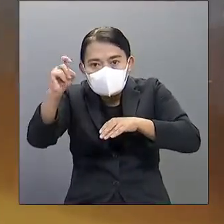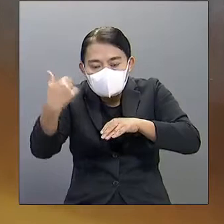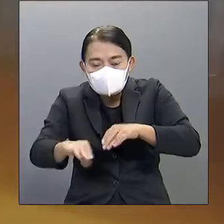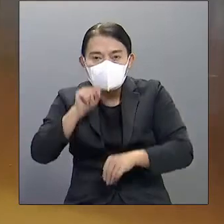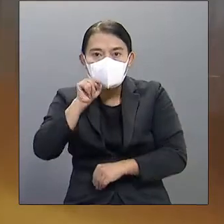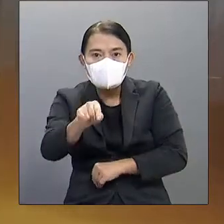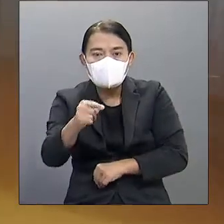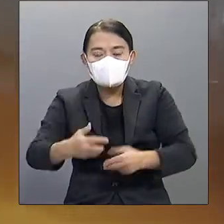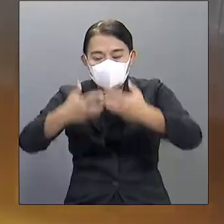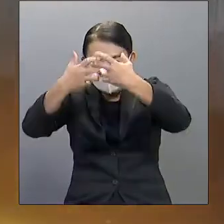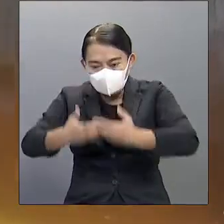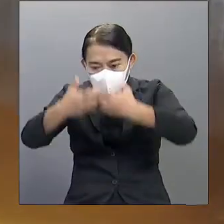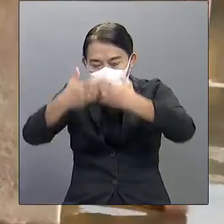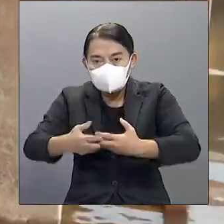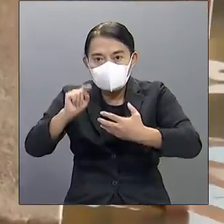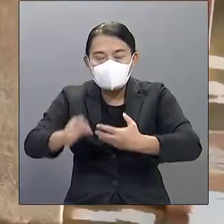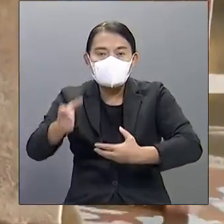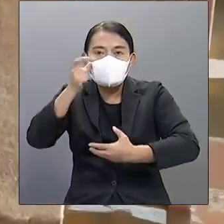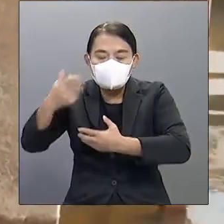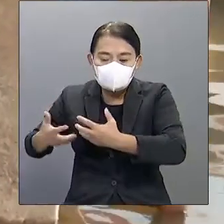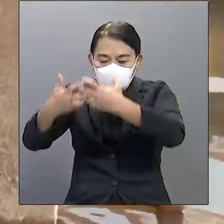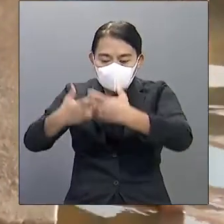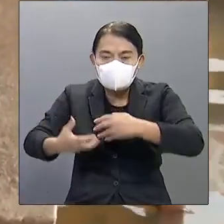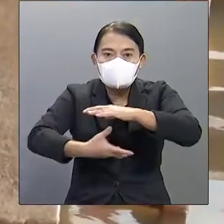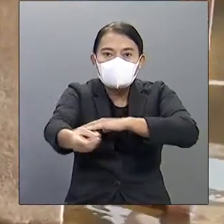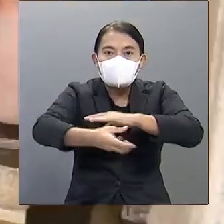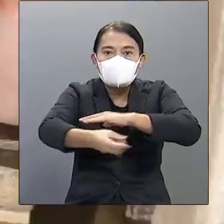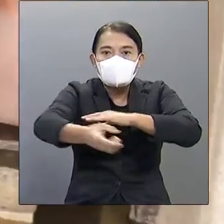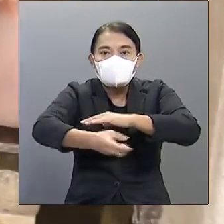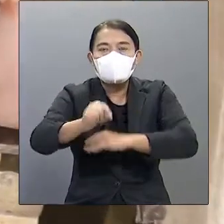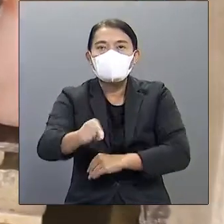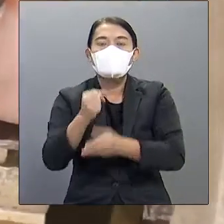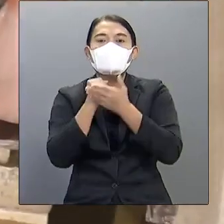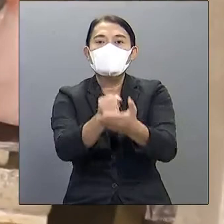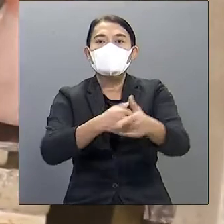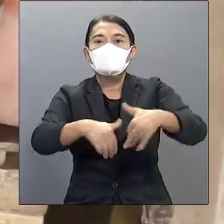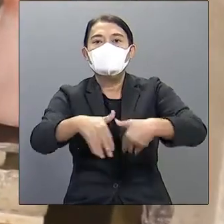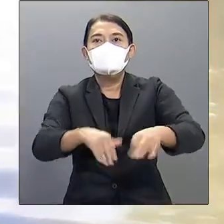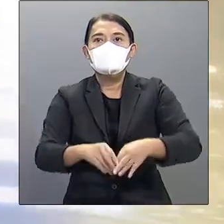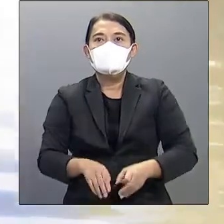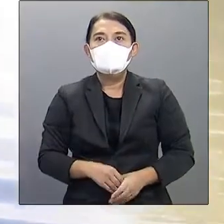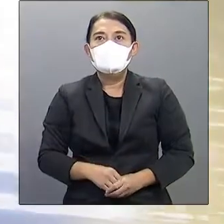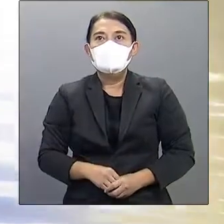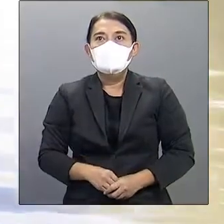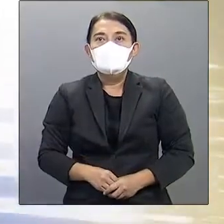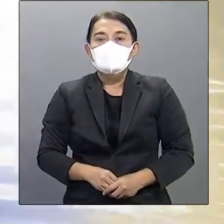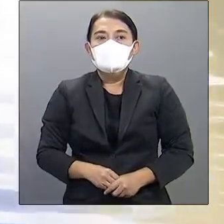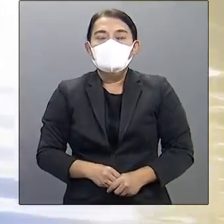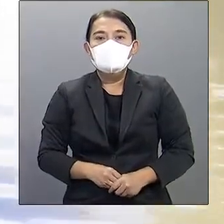หน้าที่นำเครื่องสูบน้ำขนาดใหญ่ไปเร่งระดมสูบน้ำบรรเทาปัญหาให้กับประชาชนค่ะอ่ะ